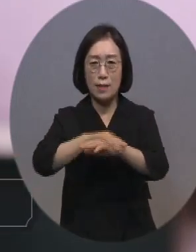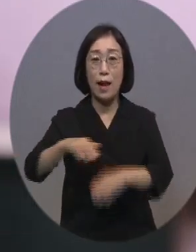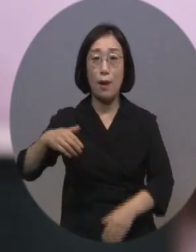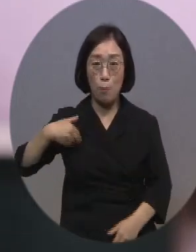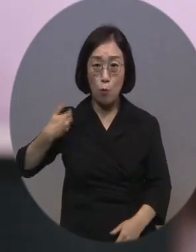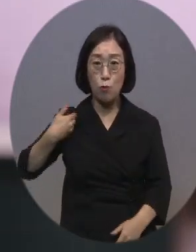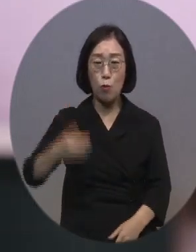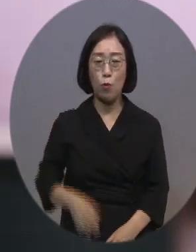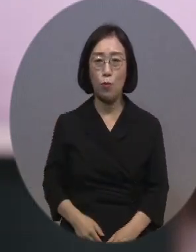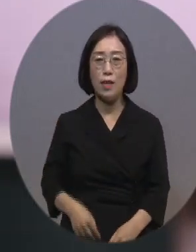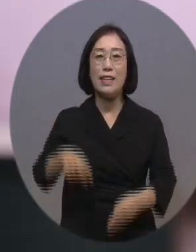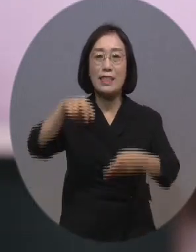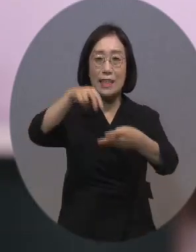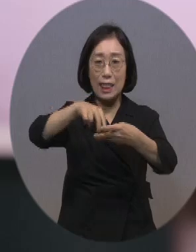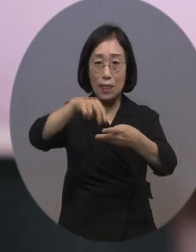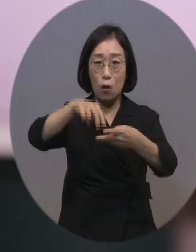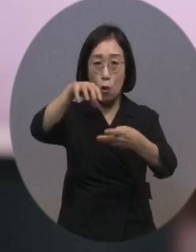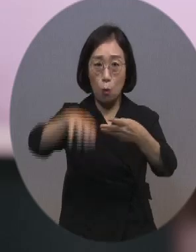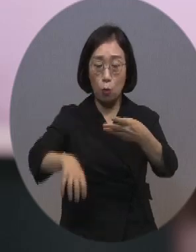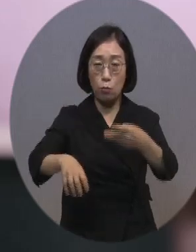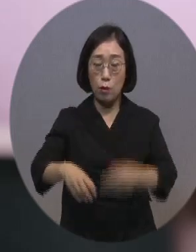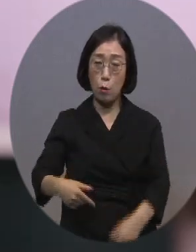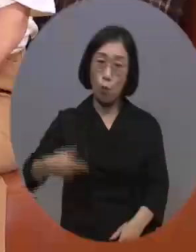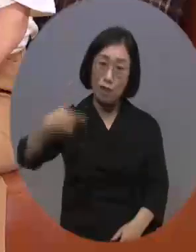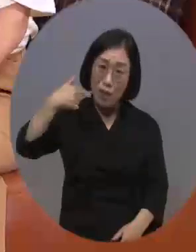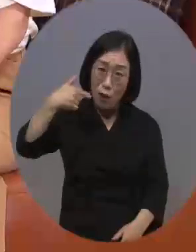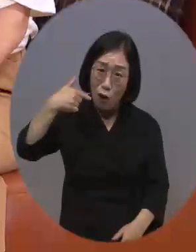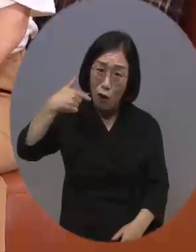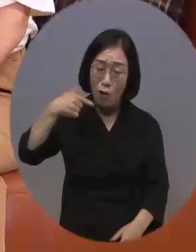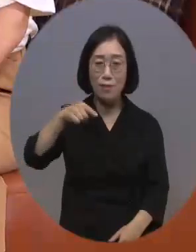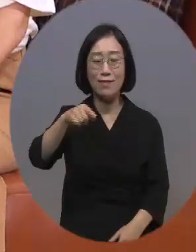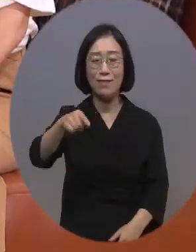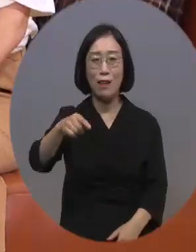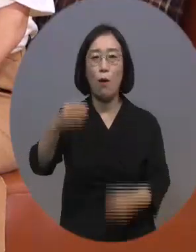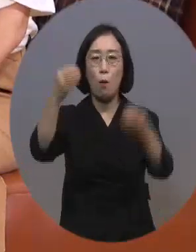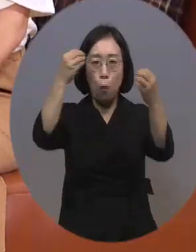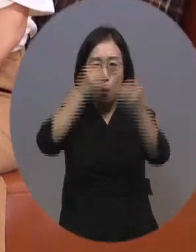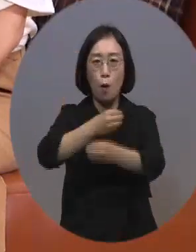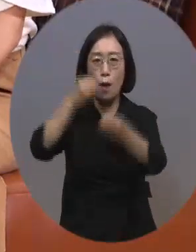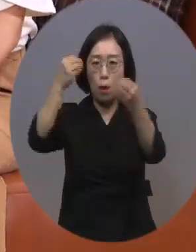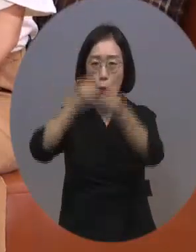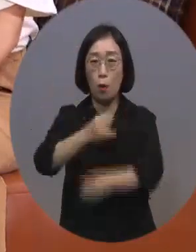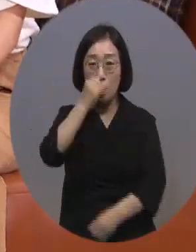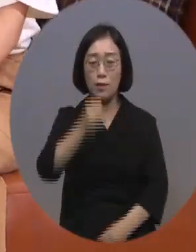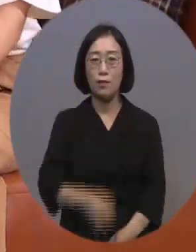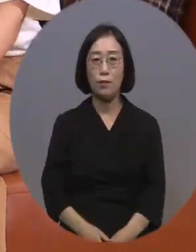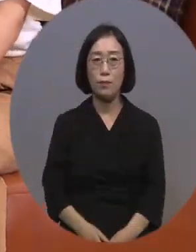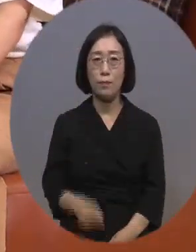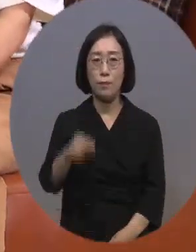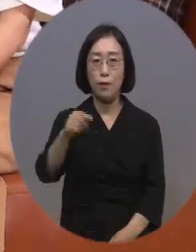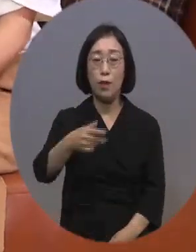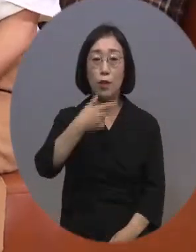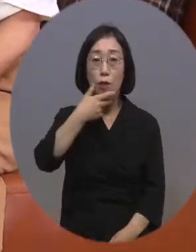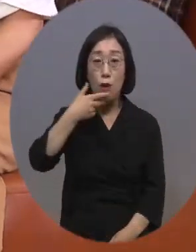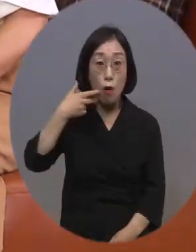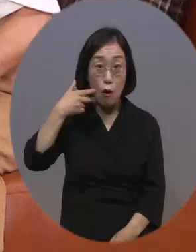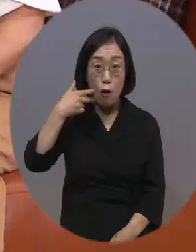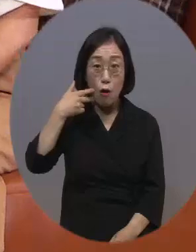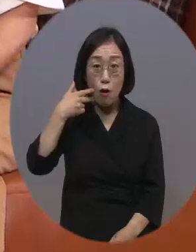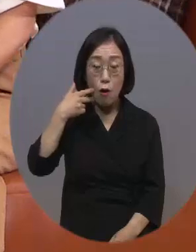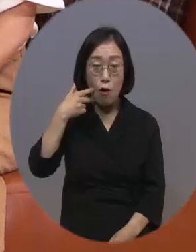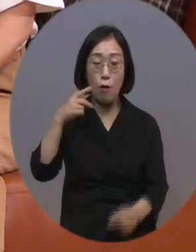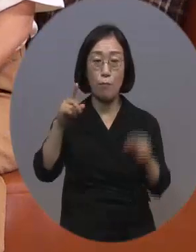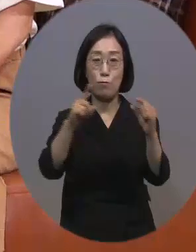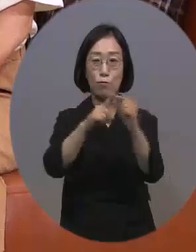모르고 센터라고 있으니까 또 콜센터라고 생각하는 분들도 계시는데 네. 사실 영어로는 좀